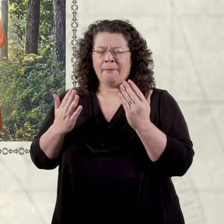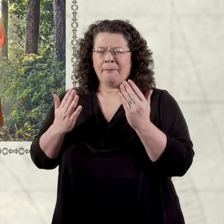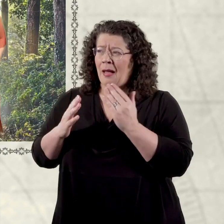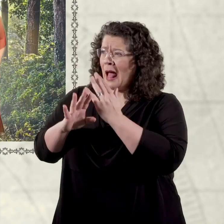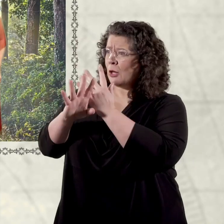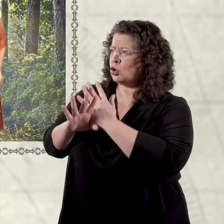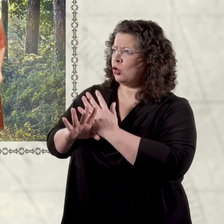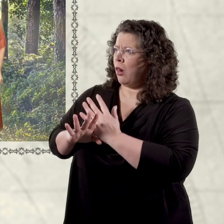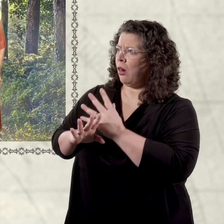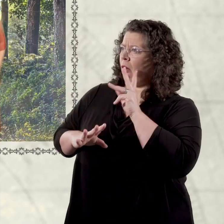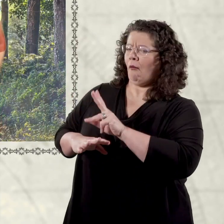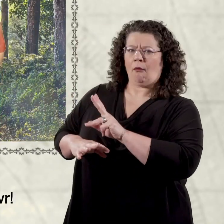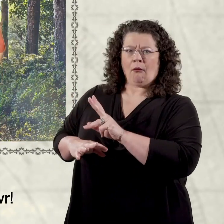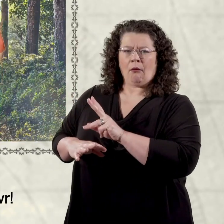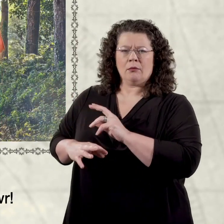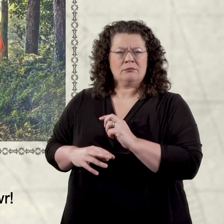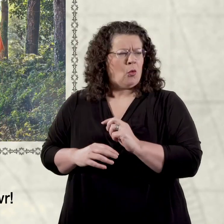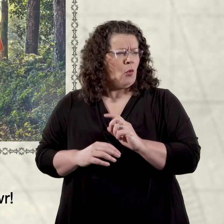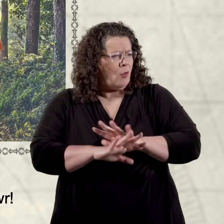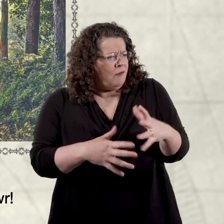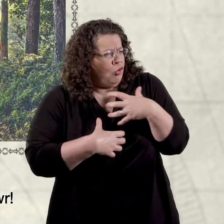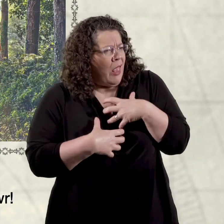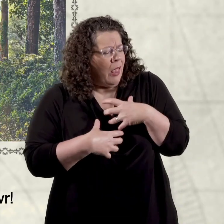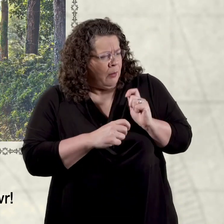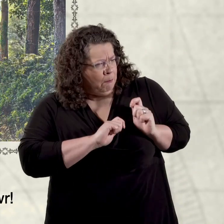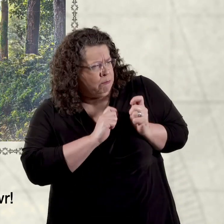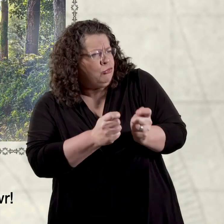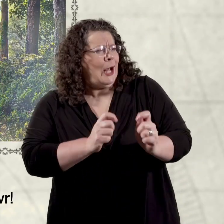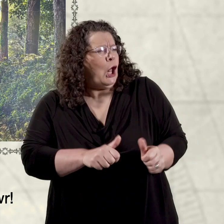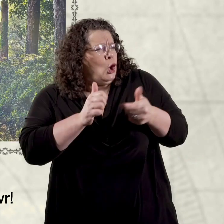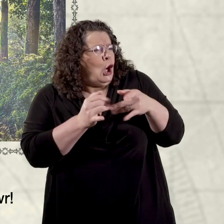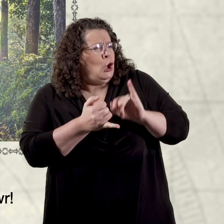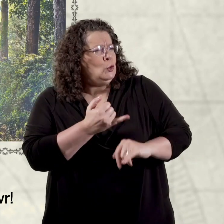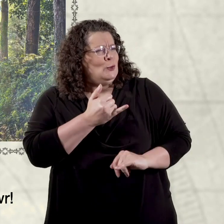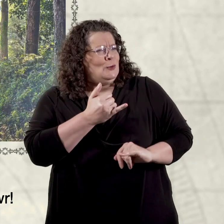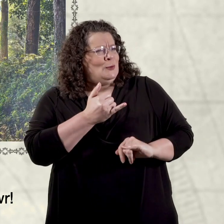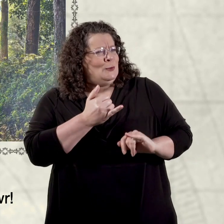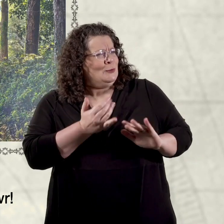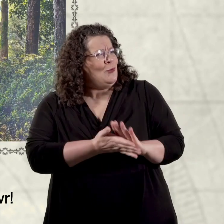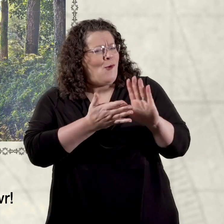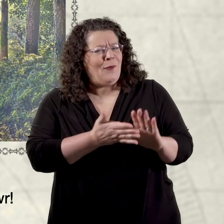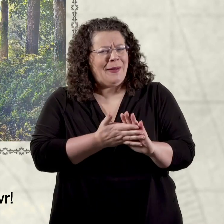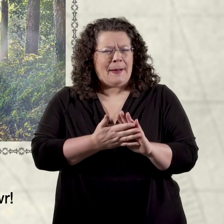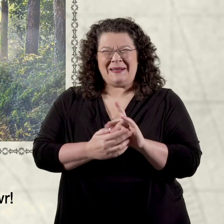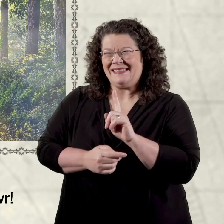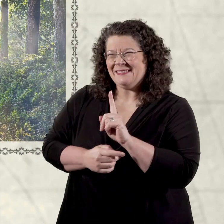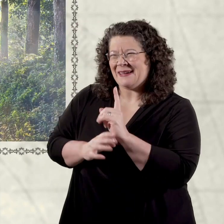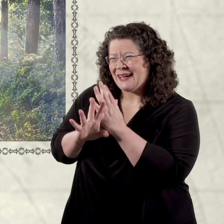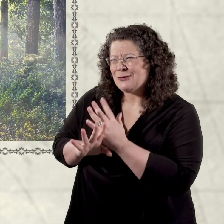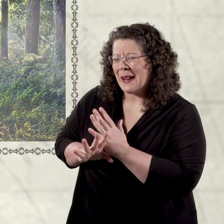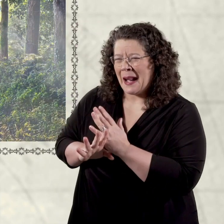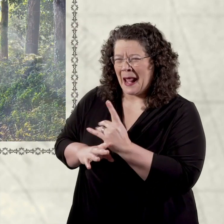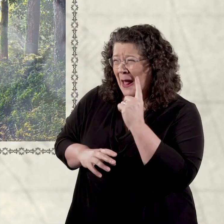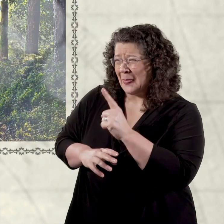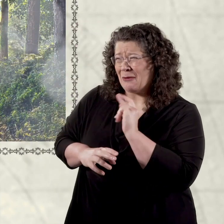A dyma na angel yn ymddangos. Peidiwch ag ofni, canis mae gennyf newyddion da o lawenydd